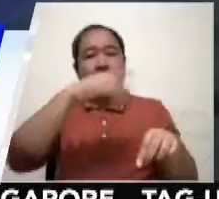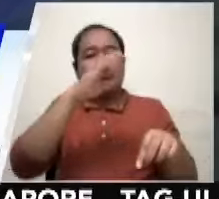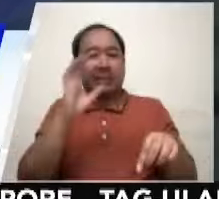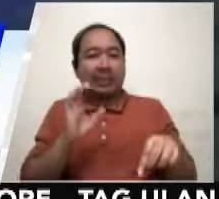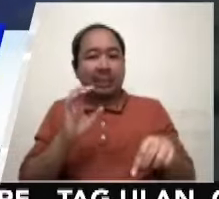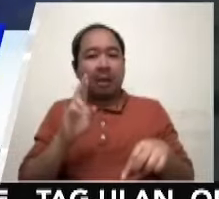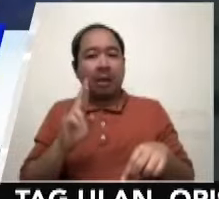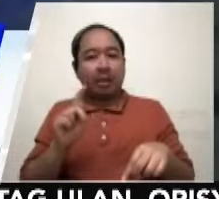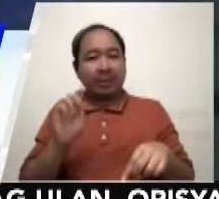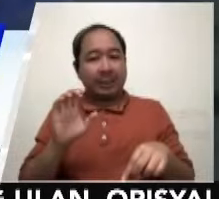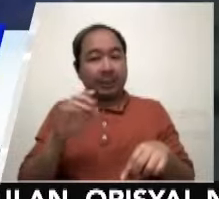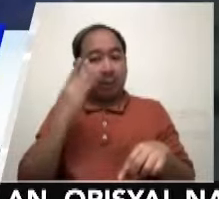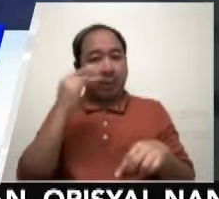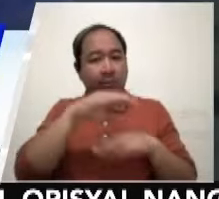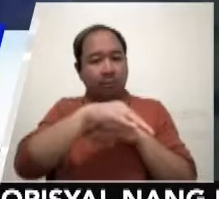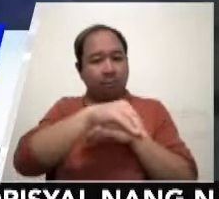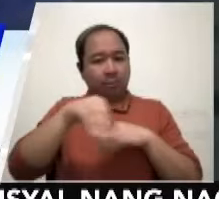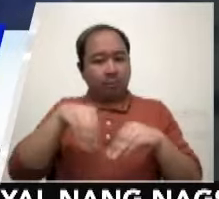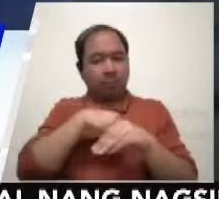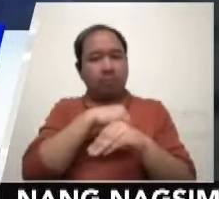money,